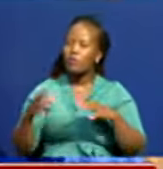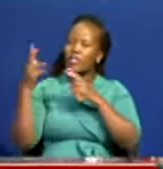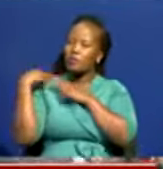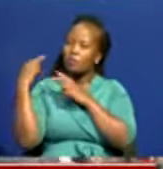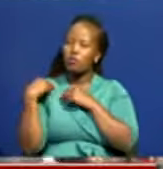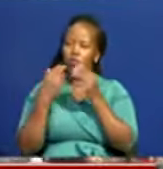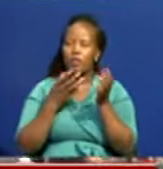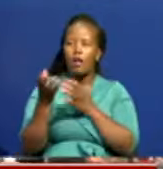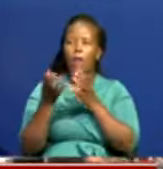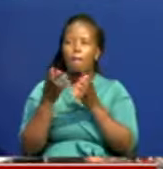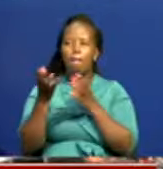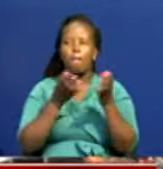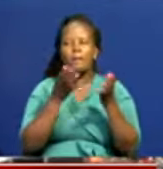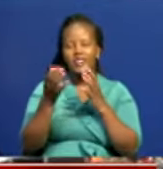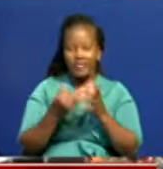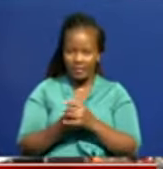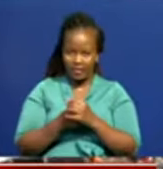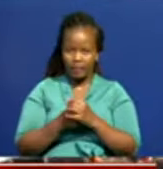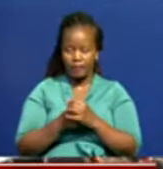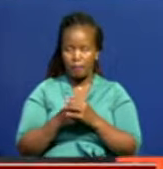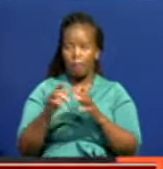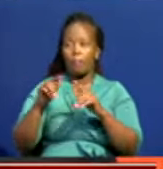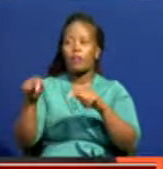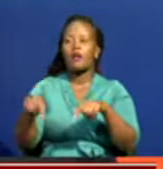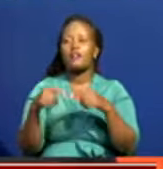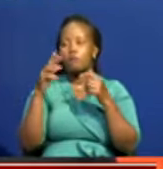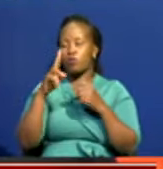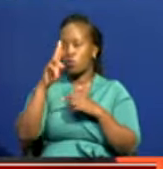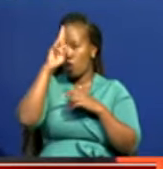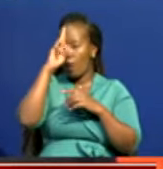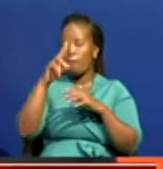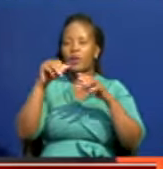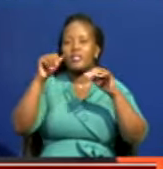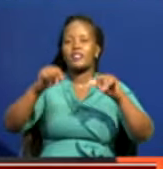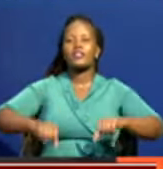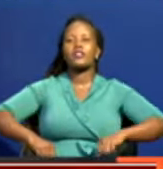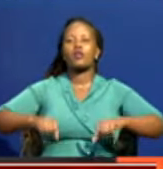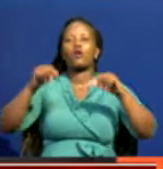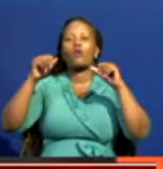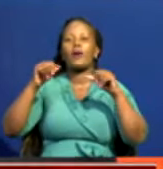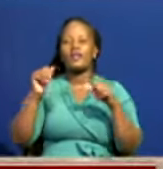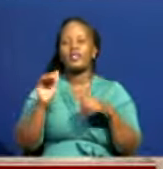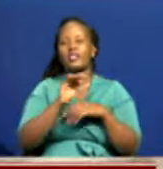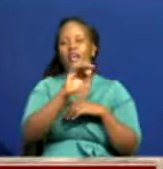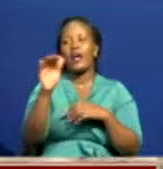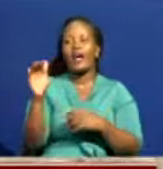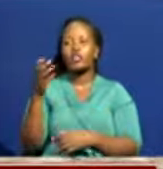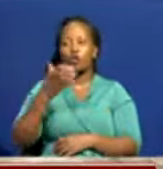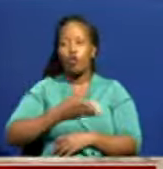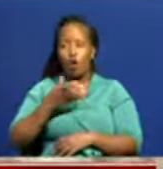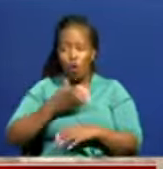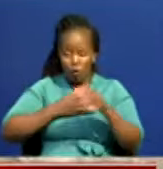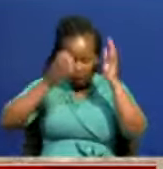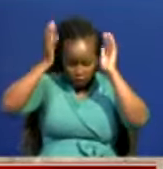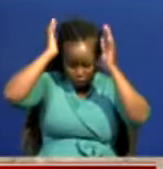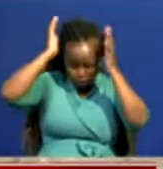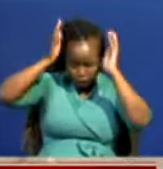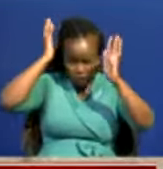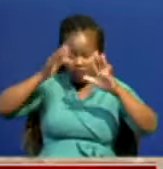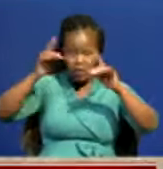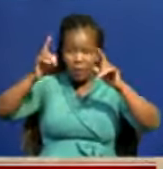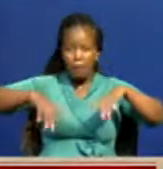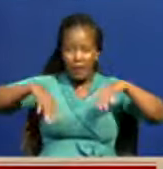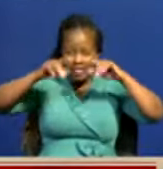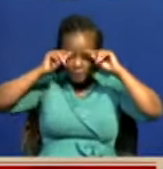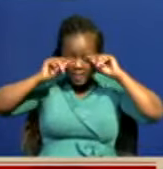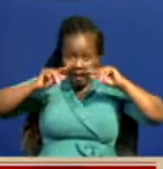biashara? Confirming the incident, Limuru Sub-County Police Commander Philip Mwanya urged owners of the donkey within Limuru to be vigilant